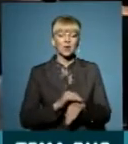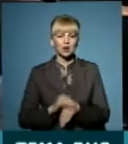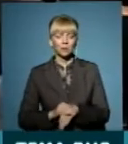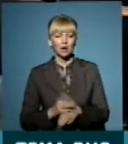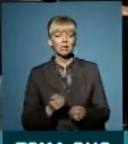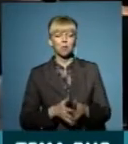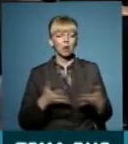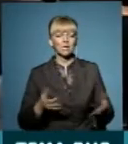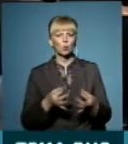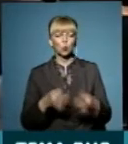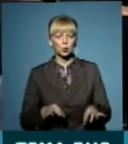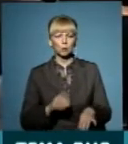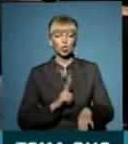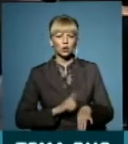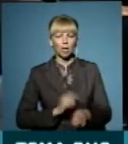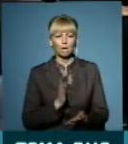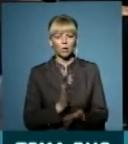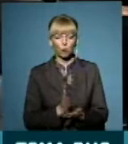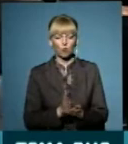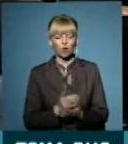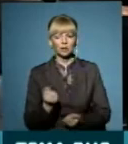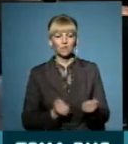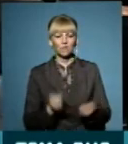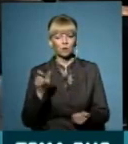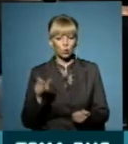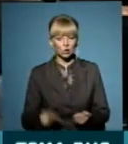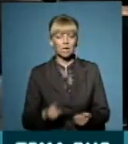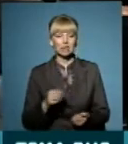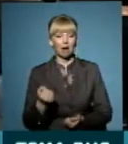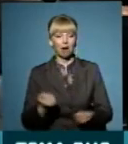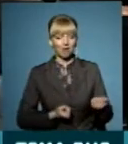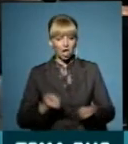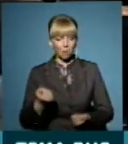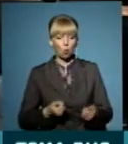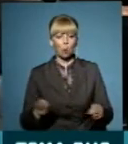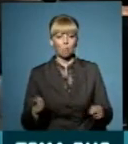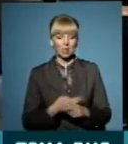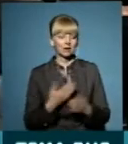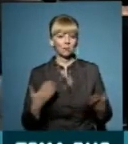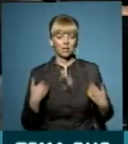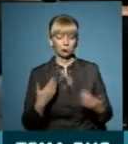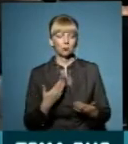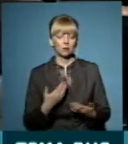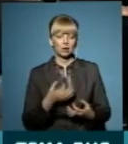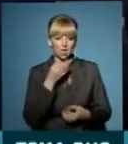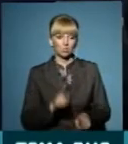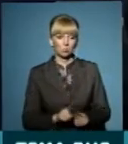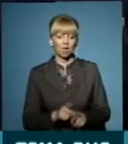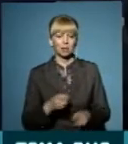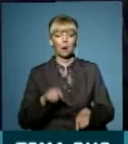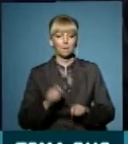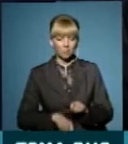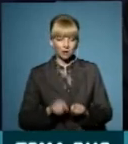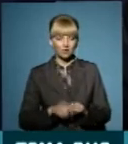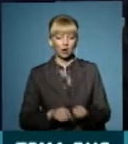Який максимально допустимий час перебування водія за кермом без відпочинку, скажімо так? Так,